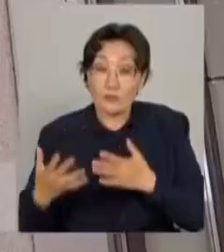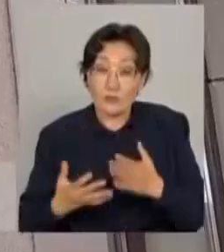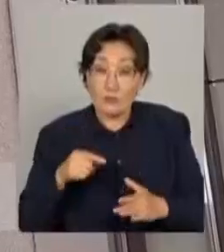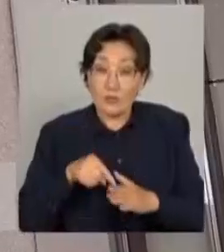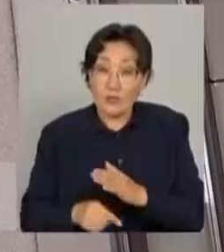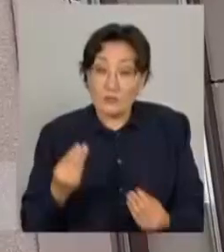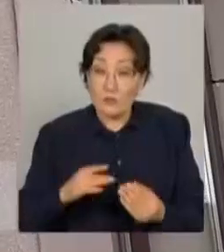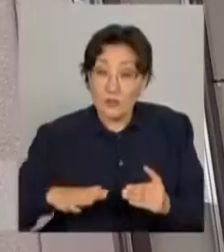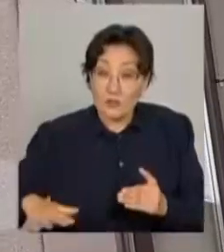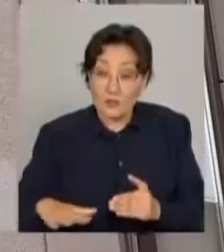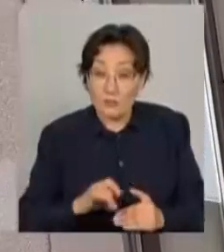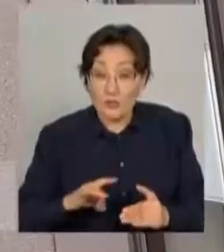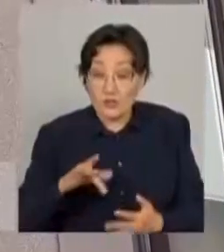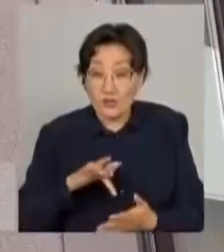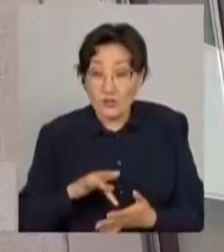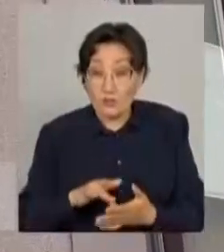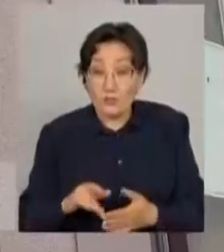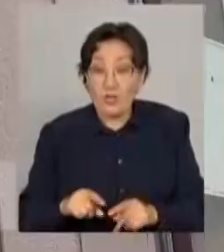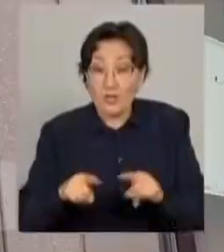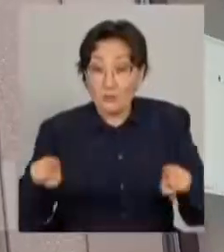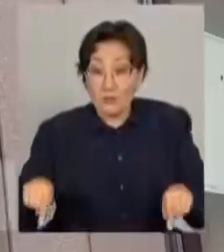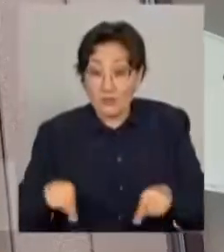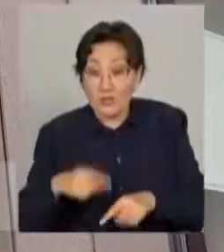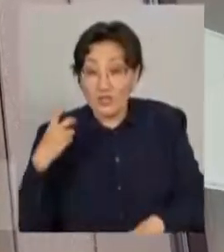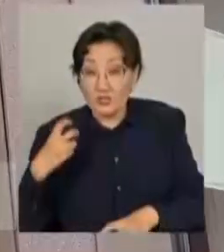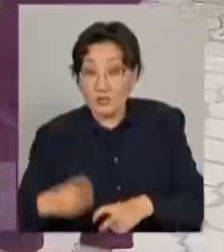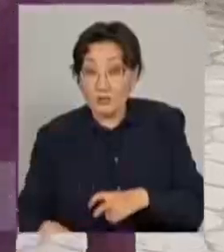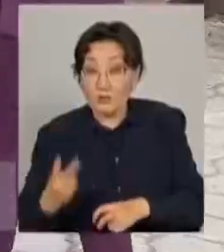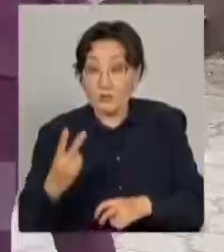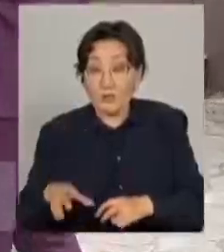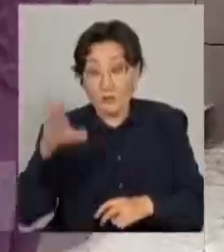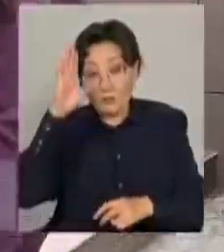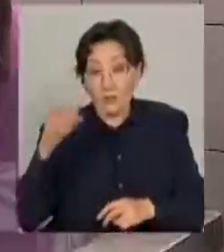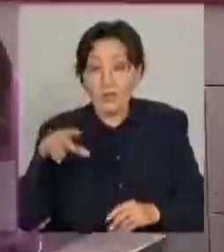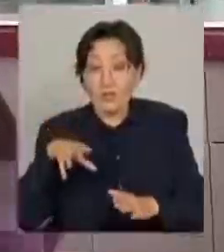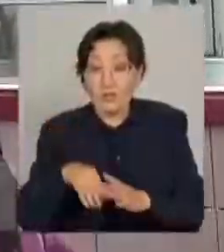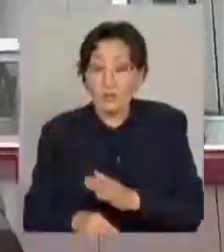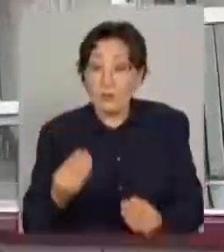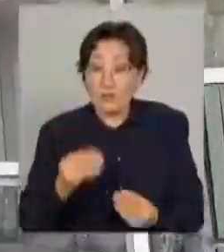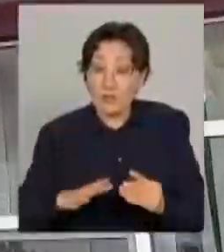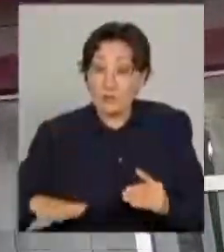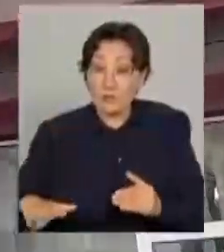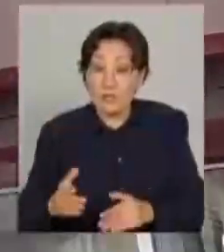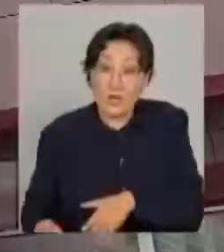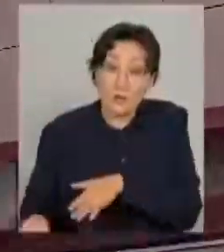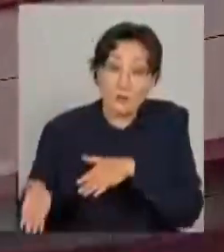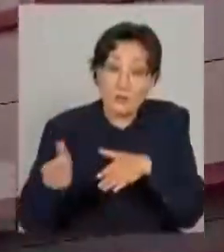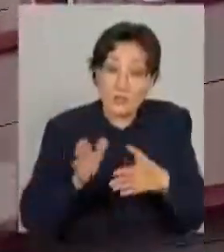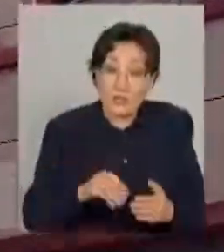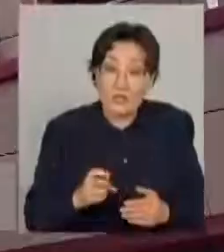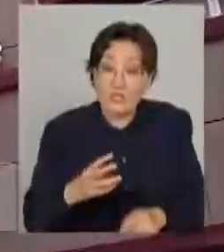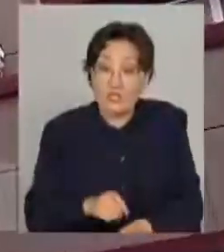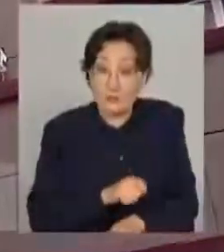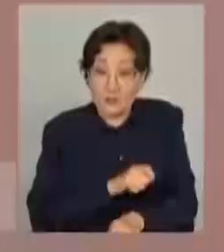одной из детских площадок районного центра оторвалось газонное покрытие. Двоих школьников, находившихся в игровой зоне, отбросило на